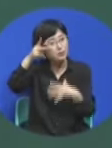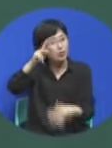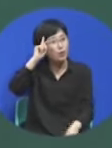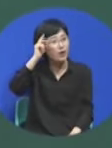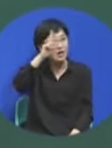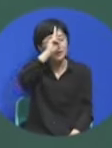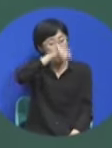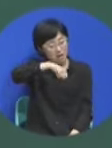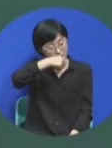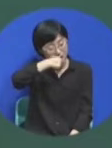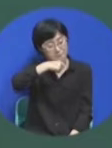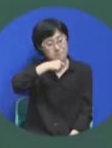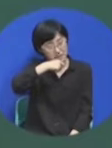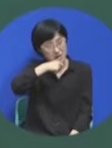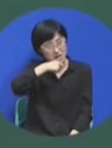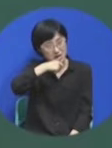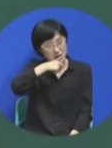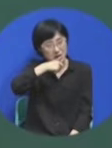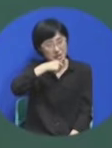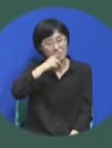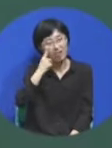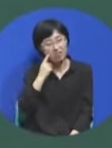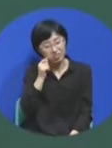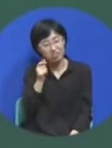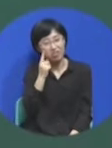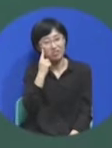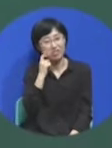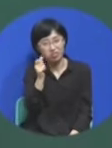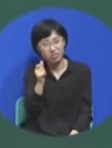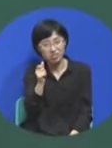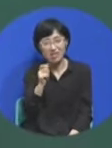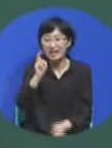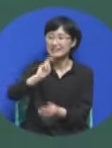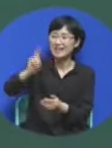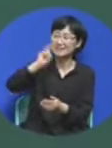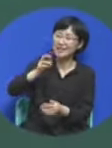第二个最难带领礼拜的时间就是下午两点。 점심 먹고 와가지고 찬송 인도하려니 되겠어요?